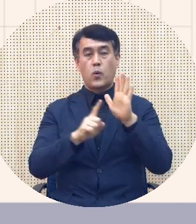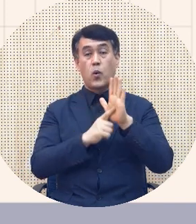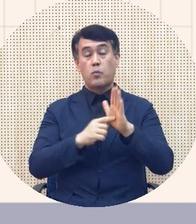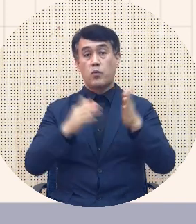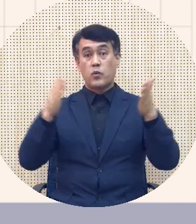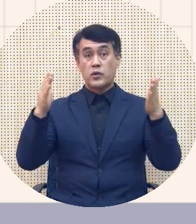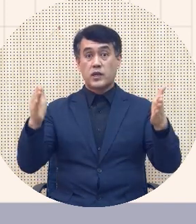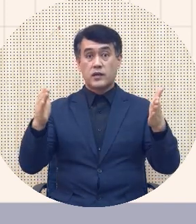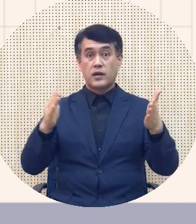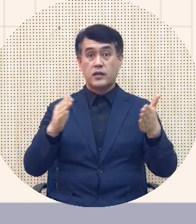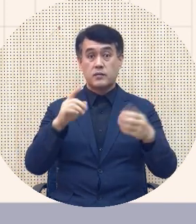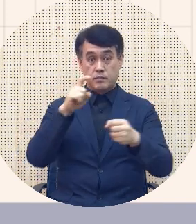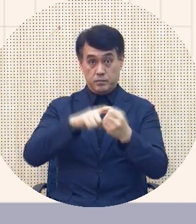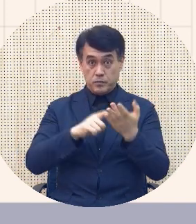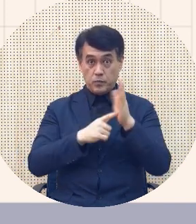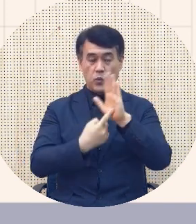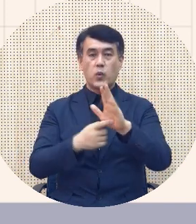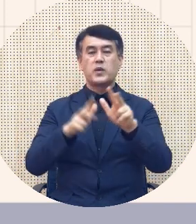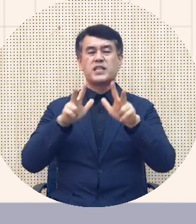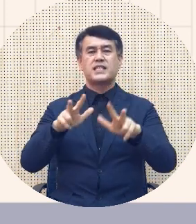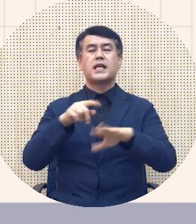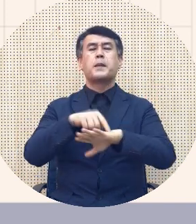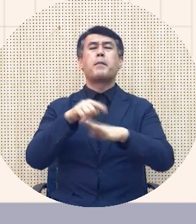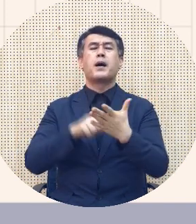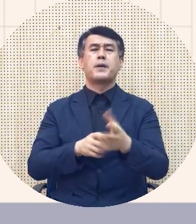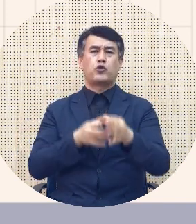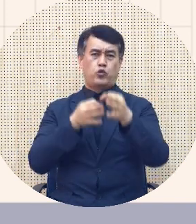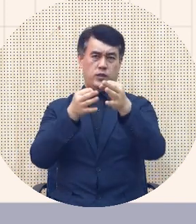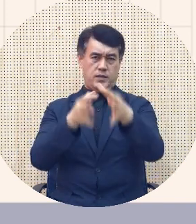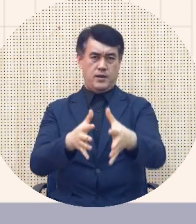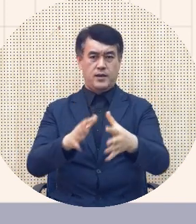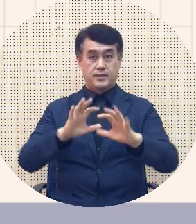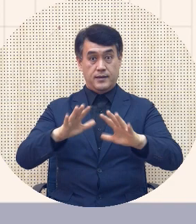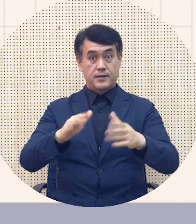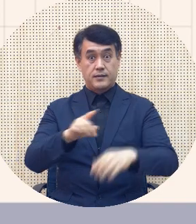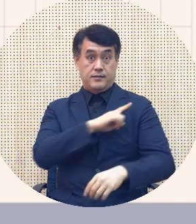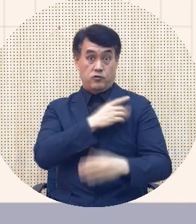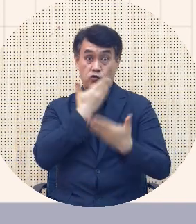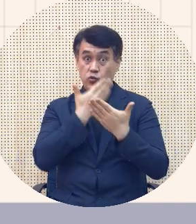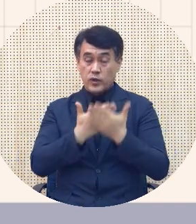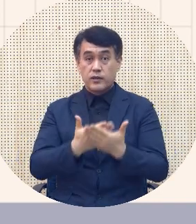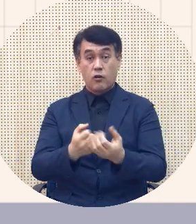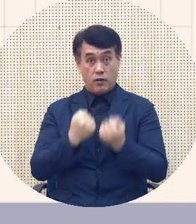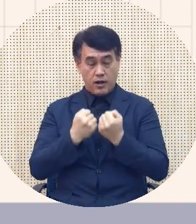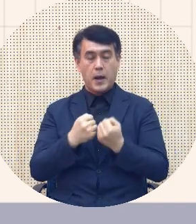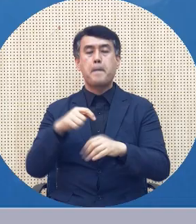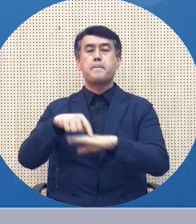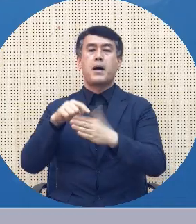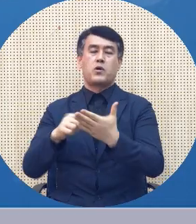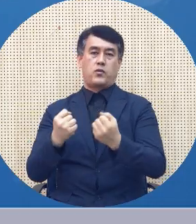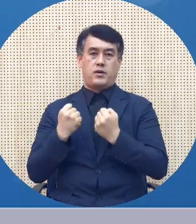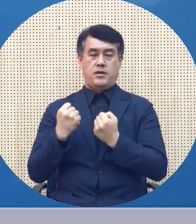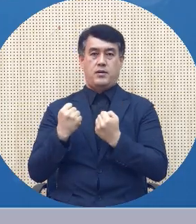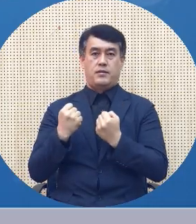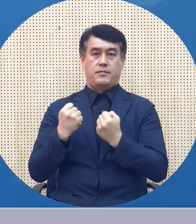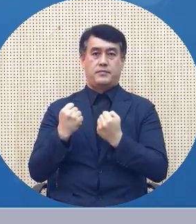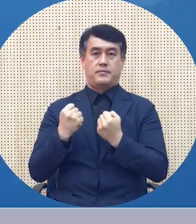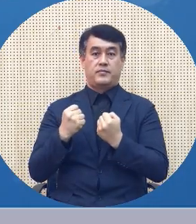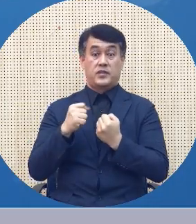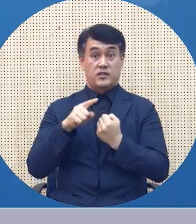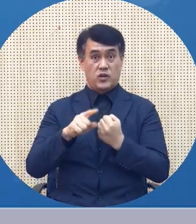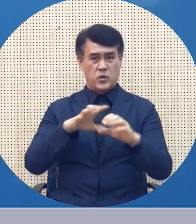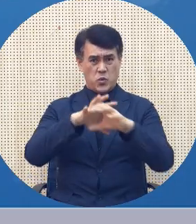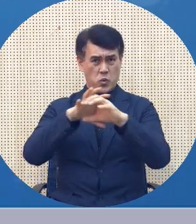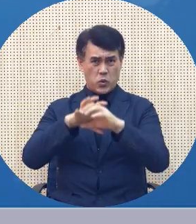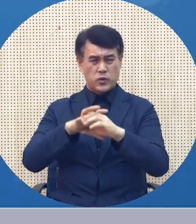슬로건은 이제는 마음에 투자하세요. 세상에서 가장 중요한 건강, 마음 건강입니다. 이것은 코로나